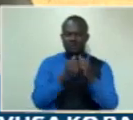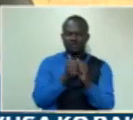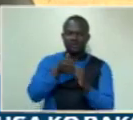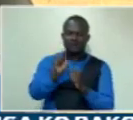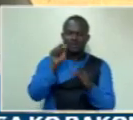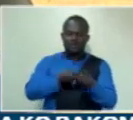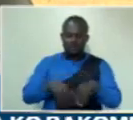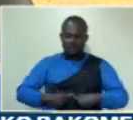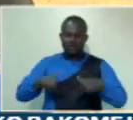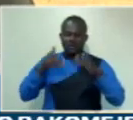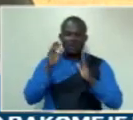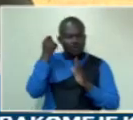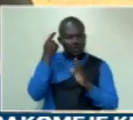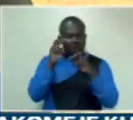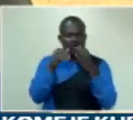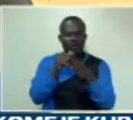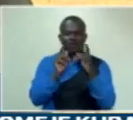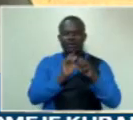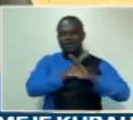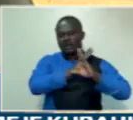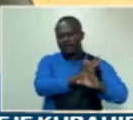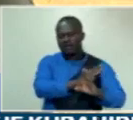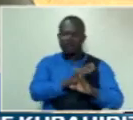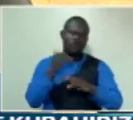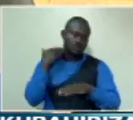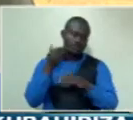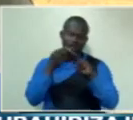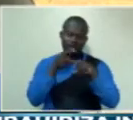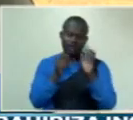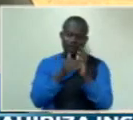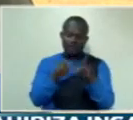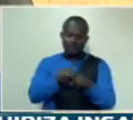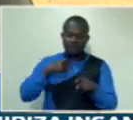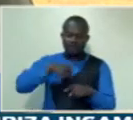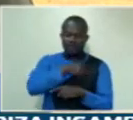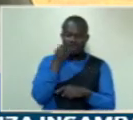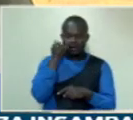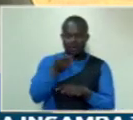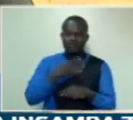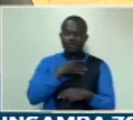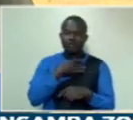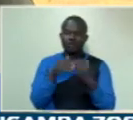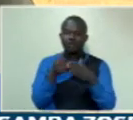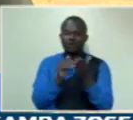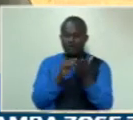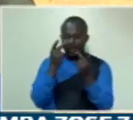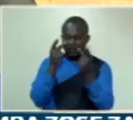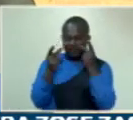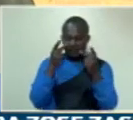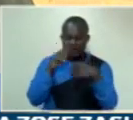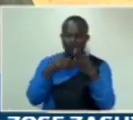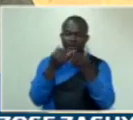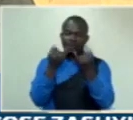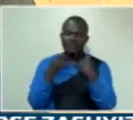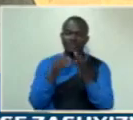nk'urubyiruko kumva yuko hari benshi bahakana genocide ko yabayeho ariko nkatwe iyo uje gusura urwibutso cyangwa ukareba ibyabaye bakakubwira amateka